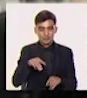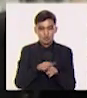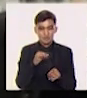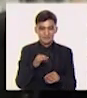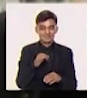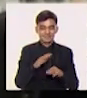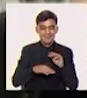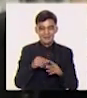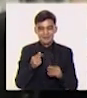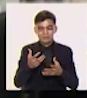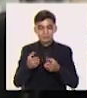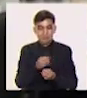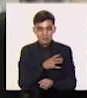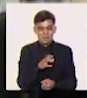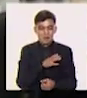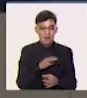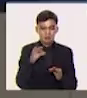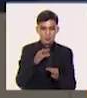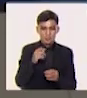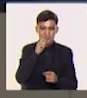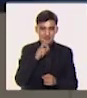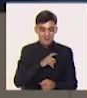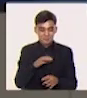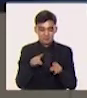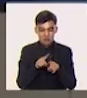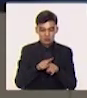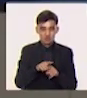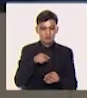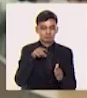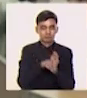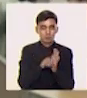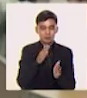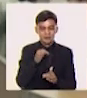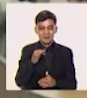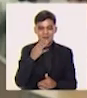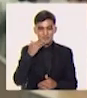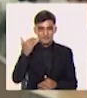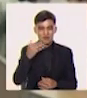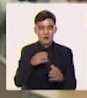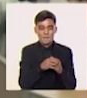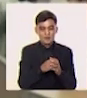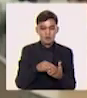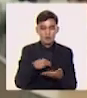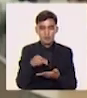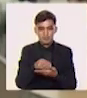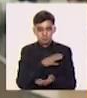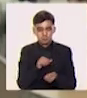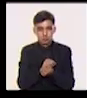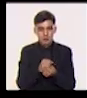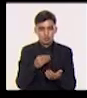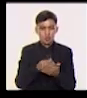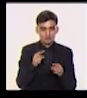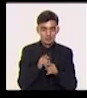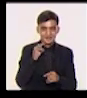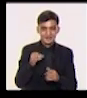ақша мен бағалы заттарды сақтауға да қатысты енгізілмек. Әзірге шетелдік компаниялардың құнды қағаздарын сатып алған лауазымды тұлғалар мен